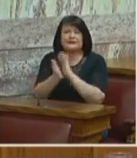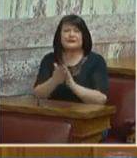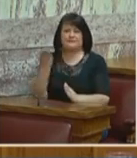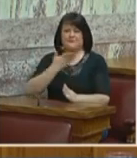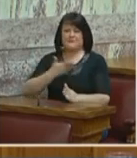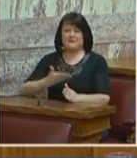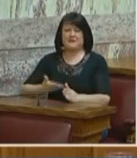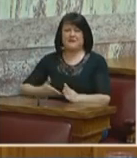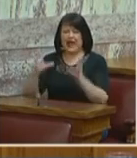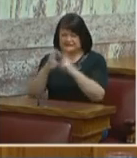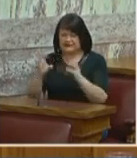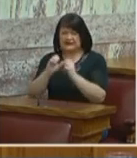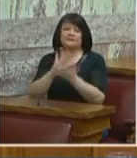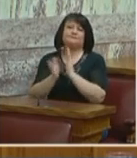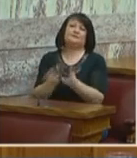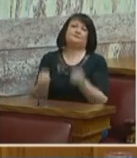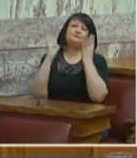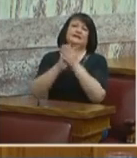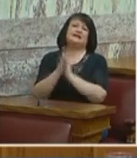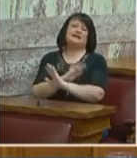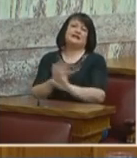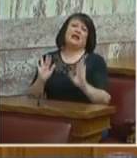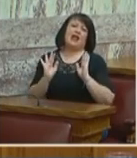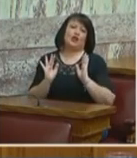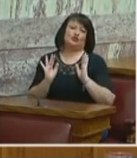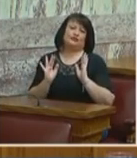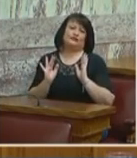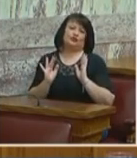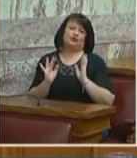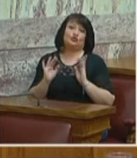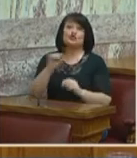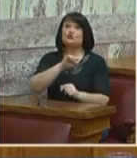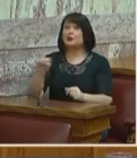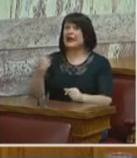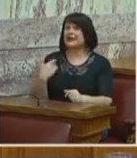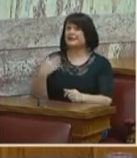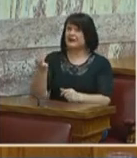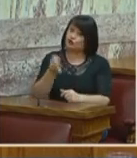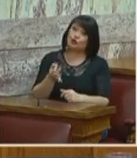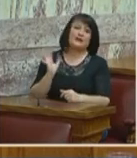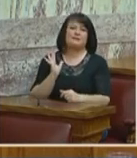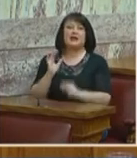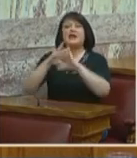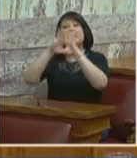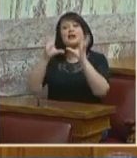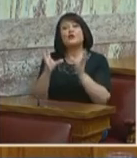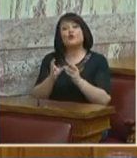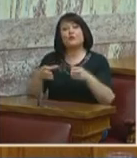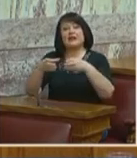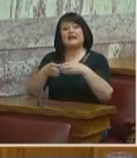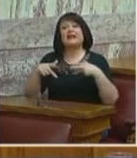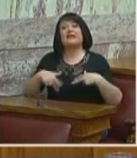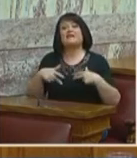αδελφοκτόνου σπαραγμού, έκανε μια εξαιρετική αναφορά ο κύριος Τουρνάρας προηγουμένως. με την οικουμενική κυβέρνηση του Κωνσταντίνου